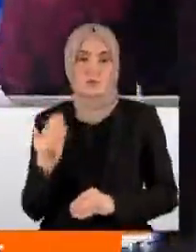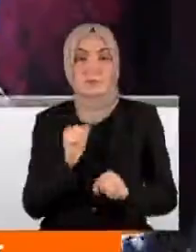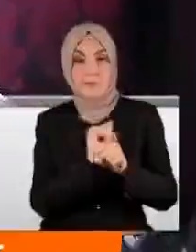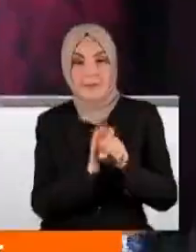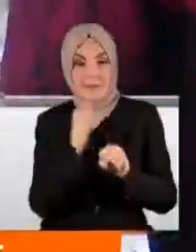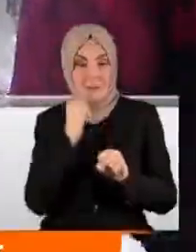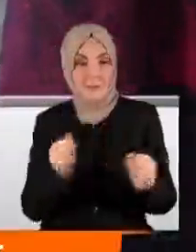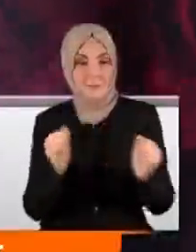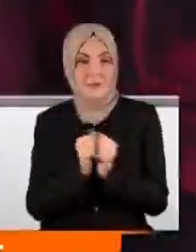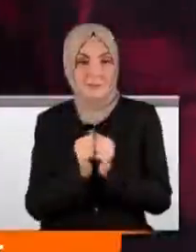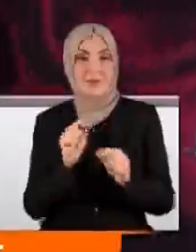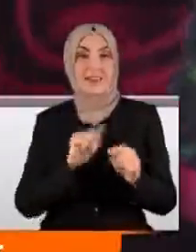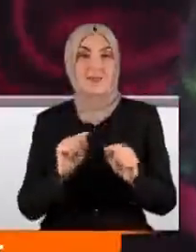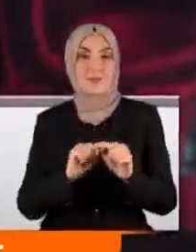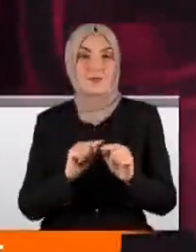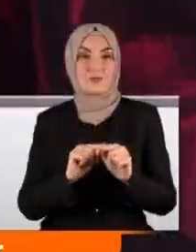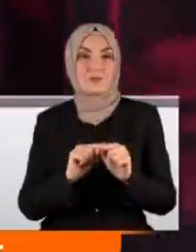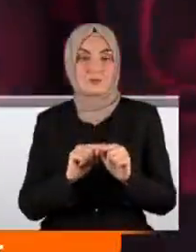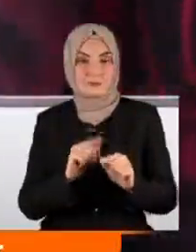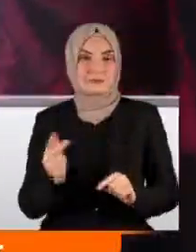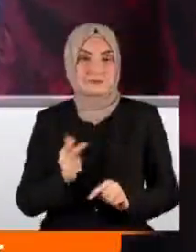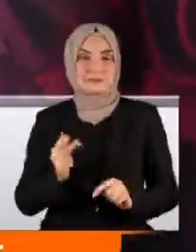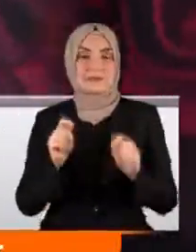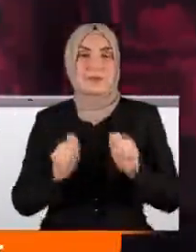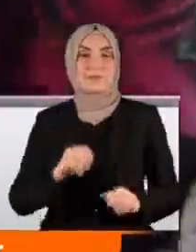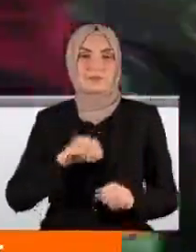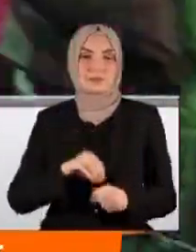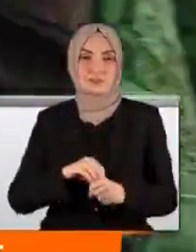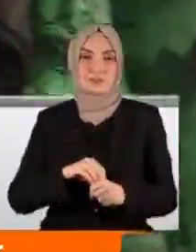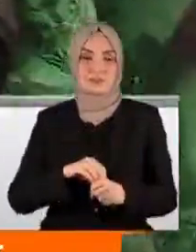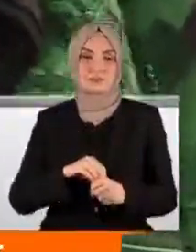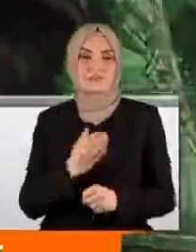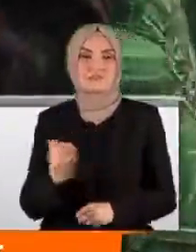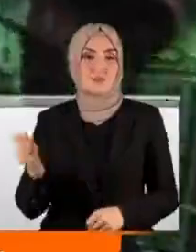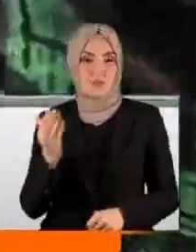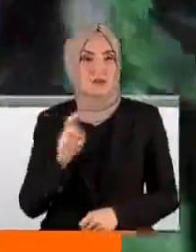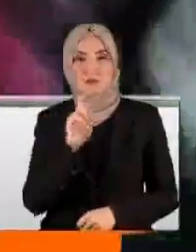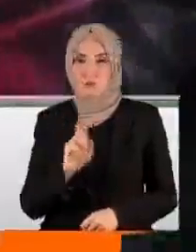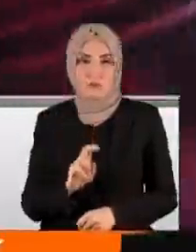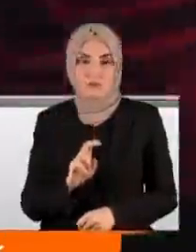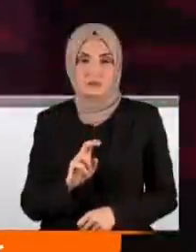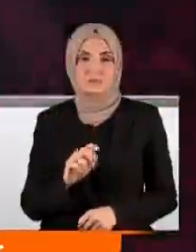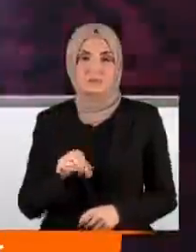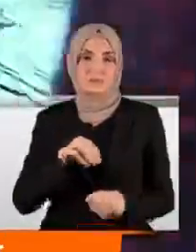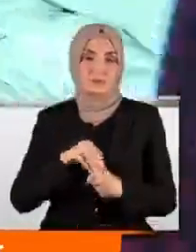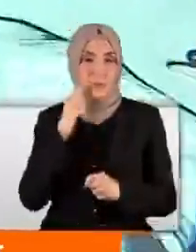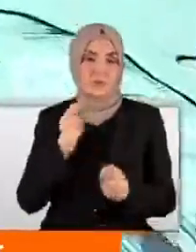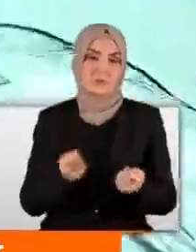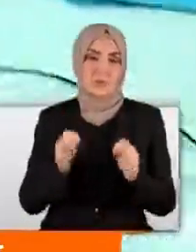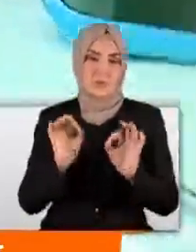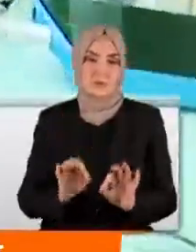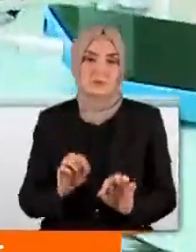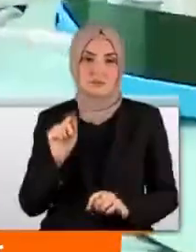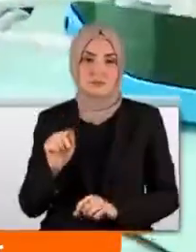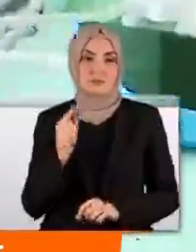ekonomiyi biraz daha hızlandırmak için onlar da maalesef dolara yenilmişler. Bir şey sorduğunuz zaman herhangi bir ürün